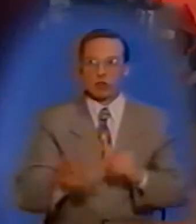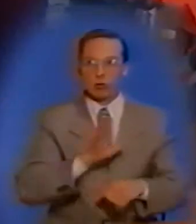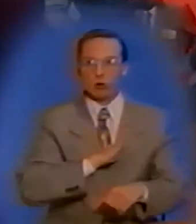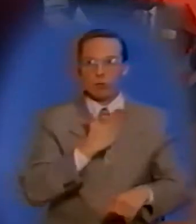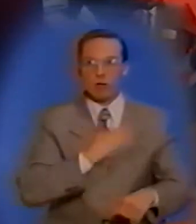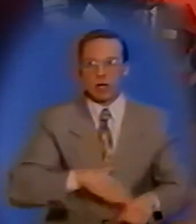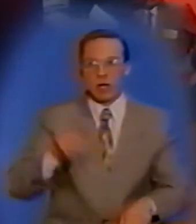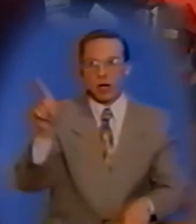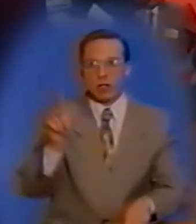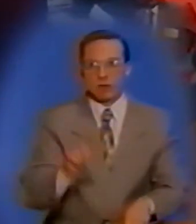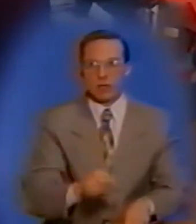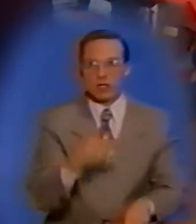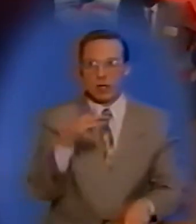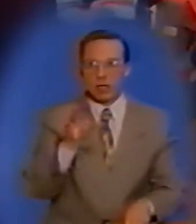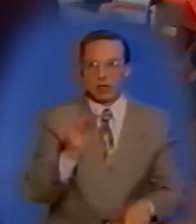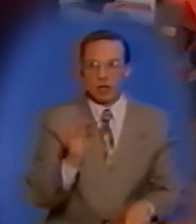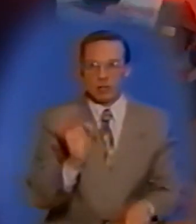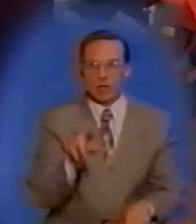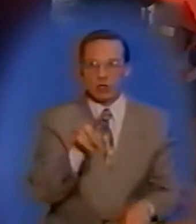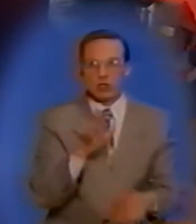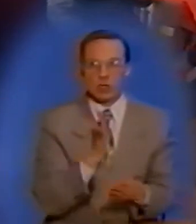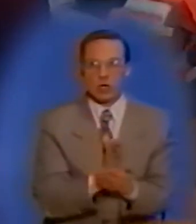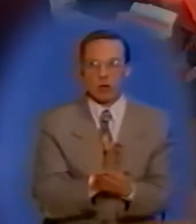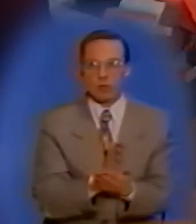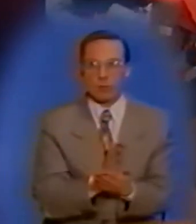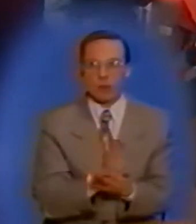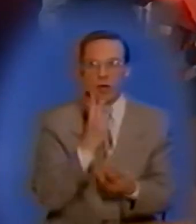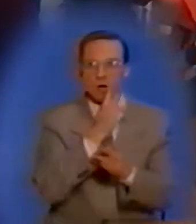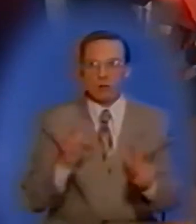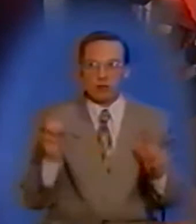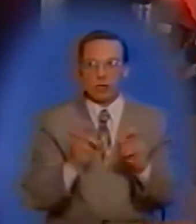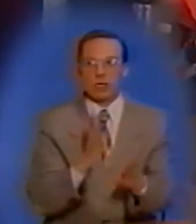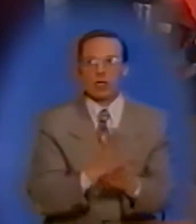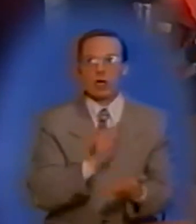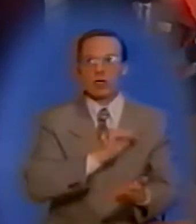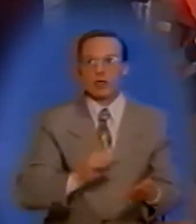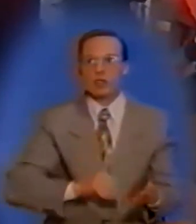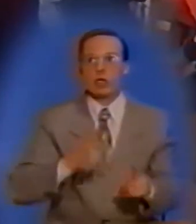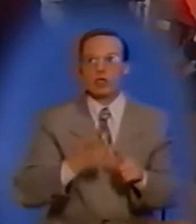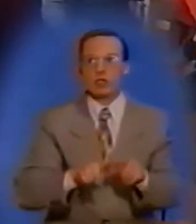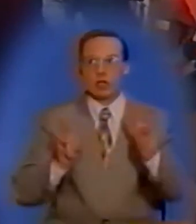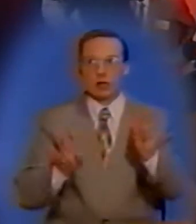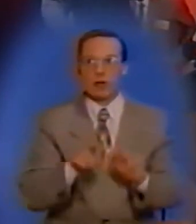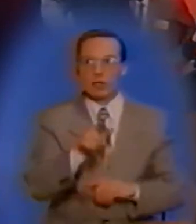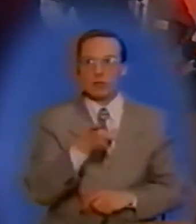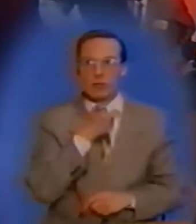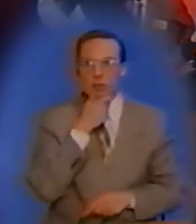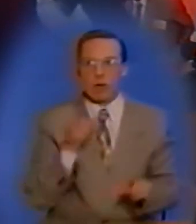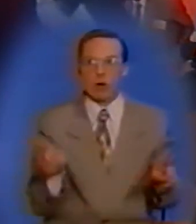mielai atvykęs, nes jisai yra apžvalgininkas ir yra rašęs šią temą. Ir jis pastebėjo